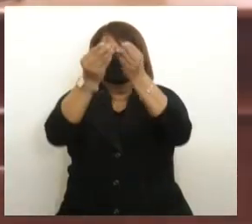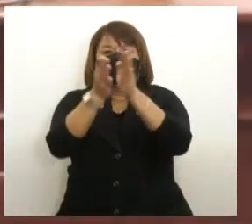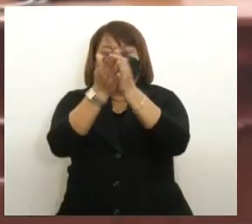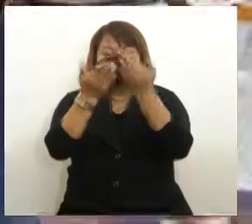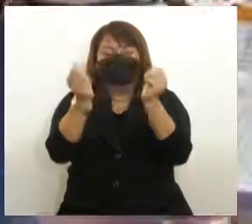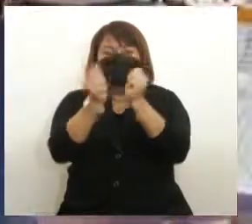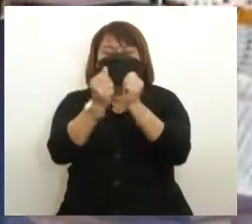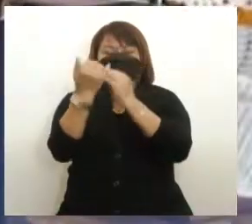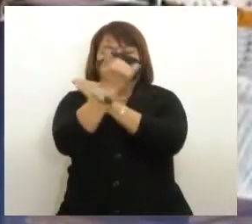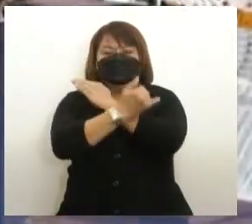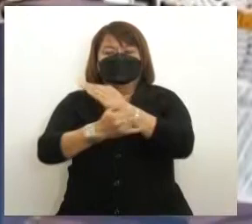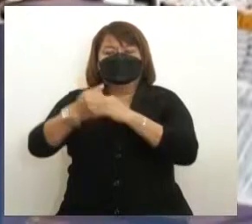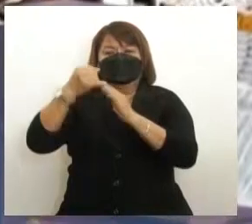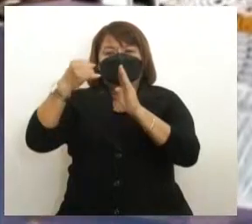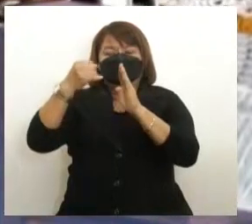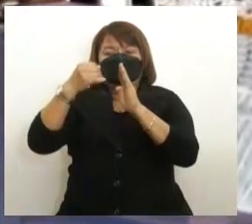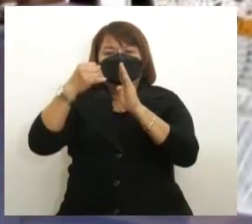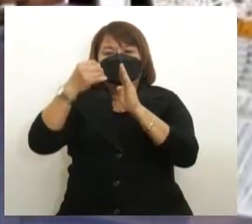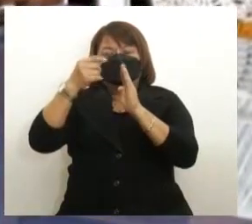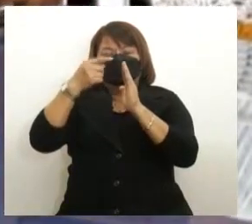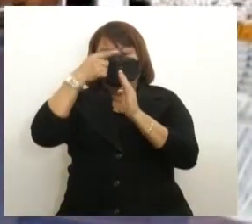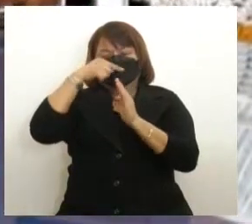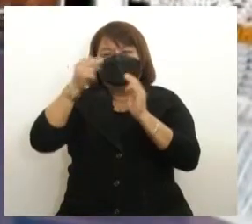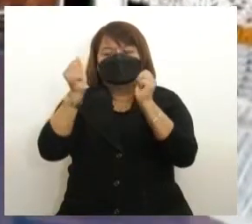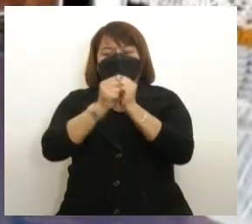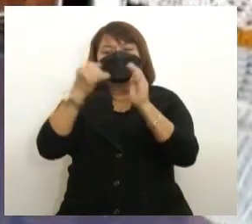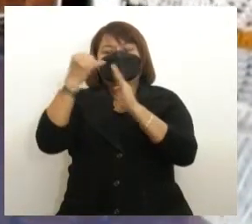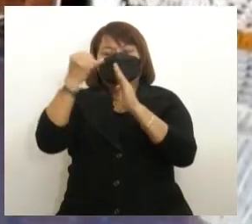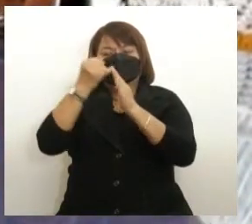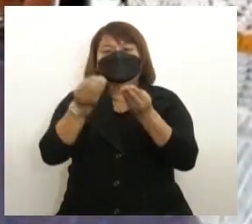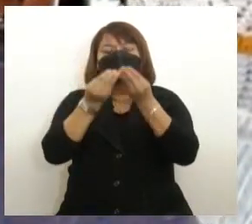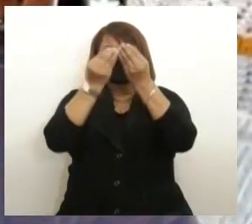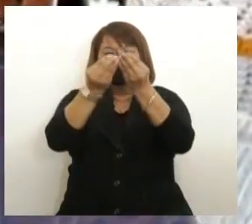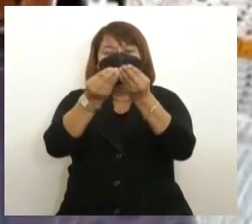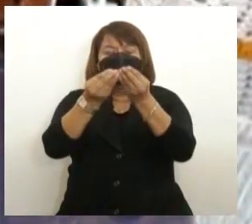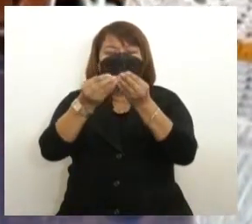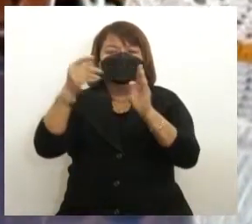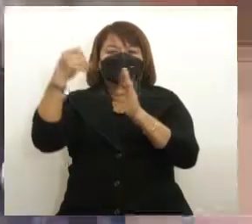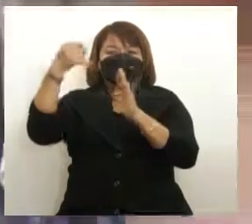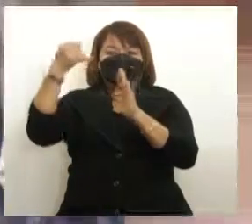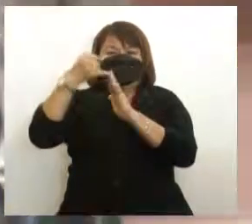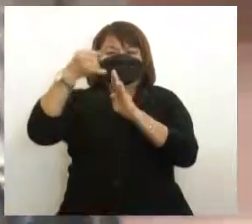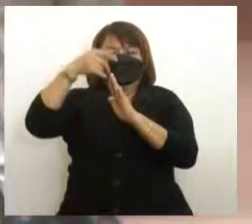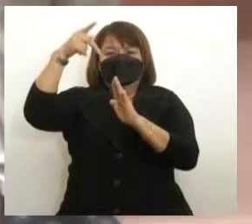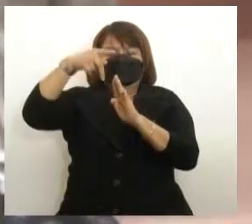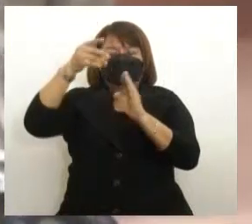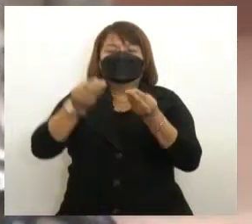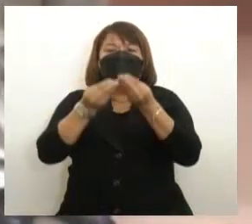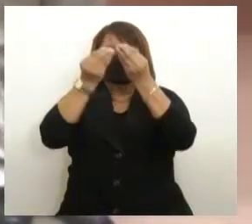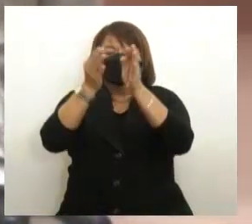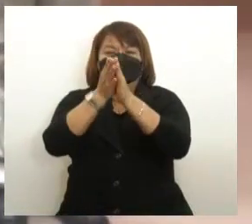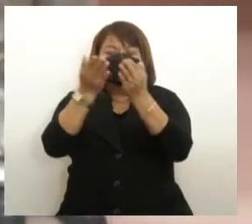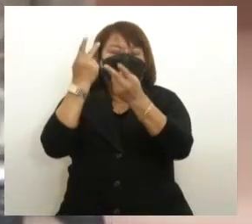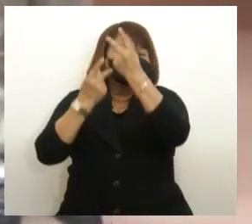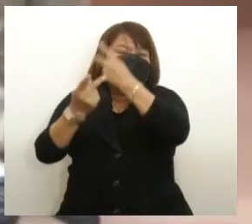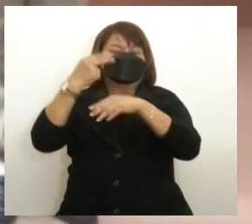ดในส่วนของจังหวัดแพร่ได้ขับเคลื่อนการเรียนการสอนวิชาประวัติศาสตร์โดยมอบหนังสือประวัติศาสตร์ชาติไท